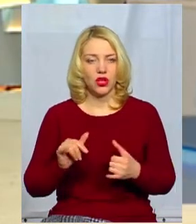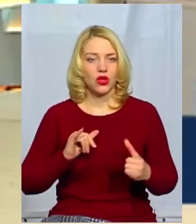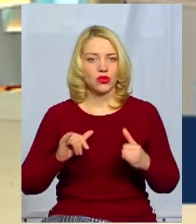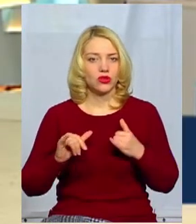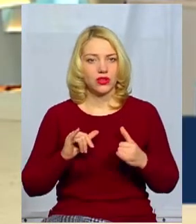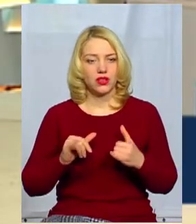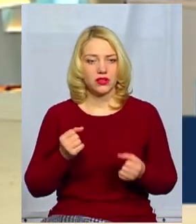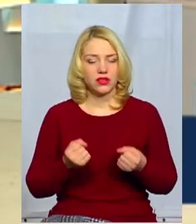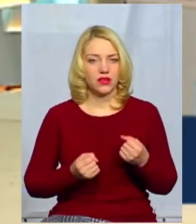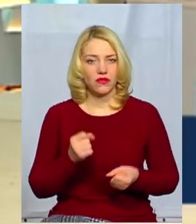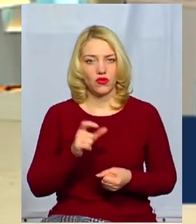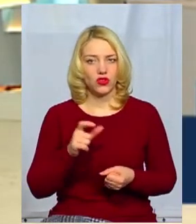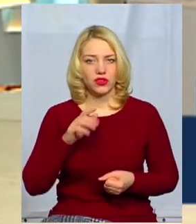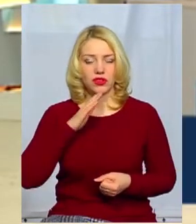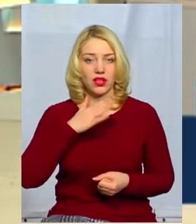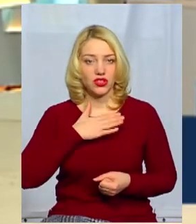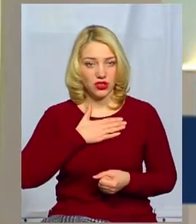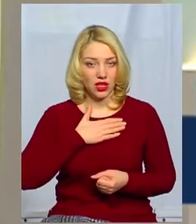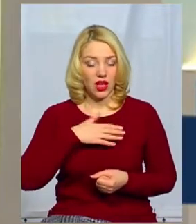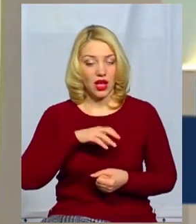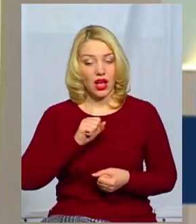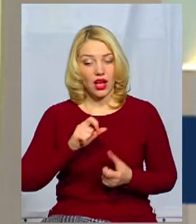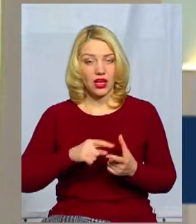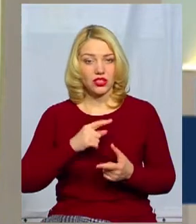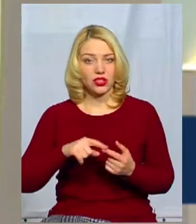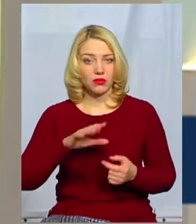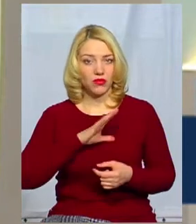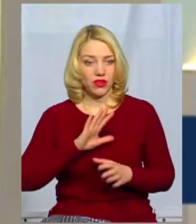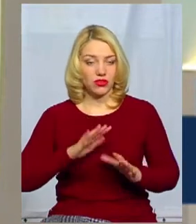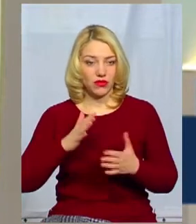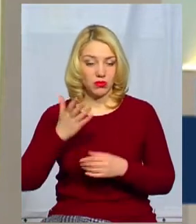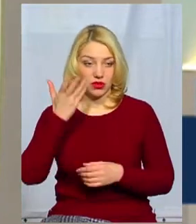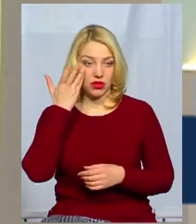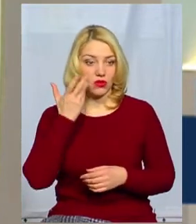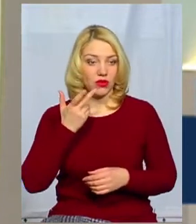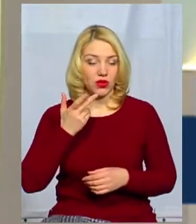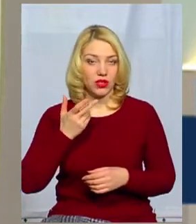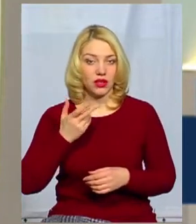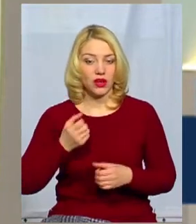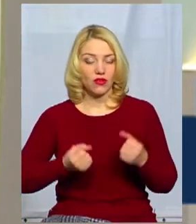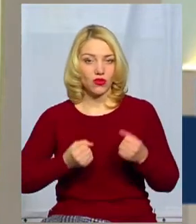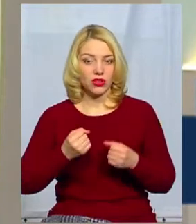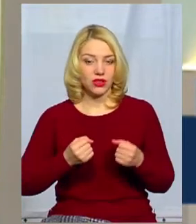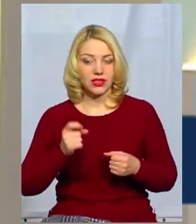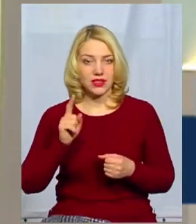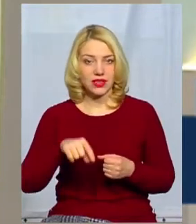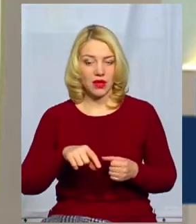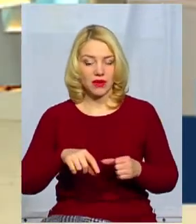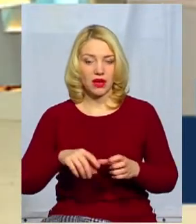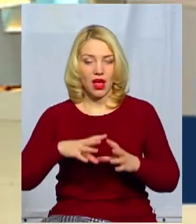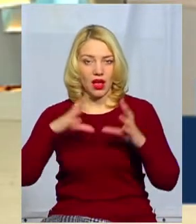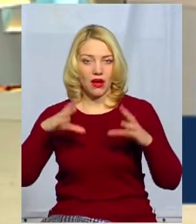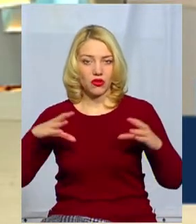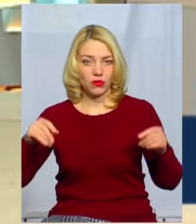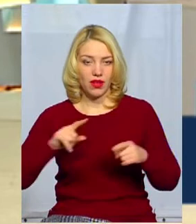толерантні водії наші. А чи бувають випадки, коли водії саме автомобілів екстрених